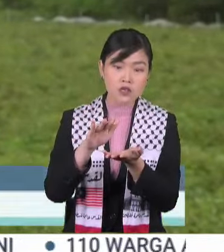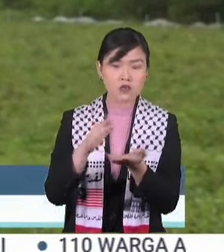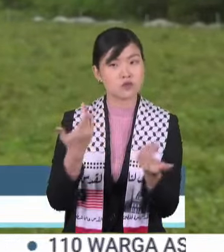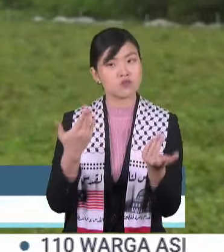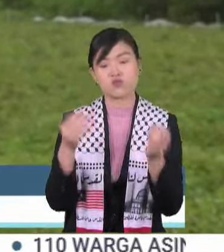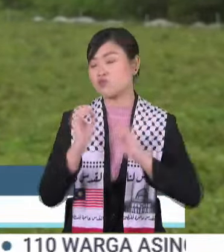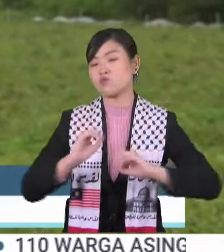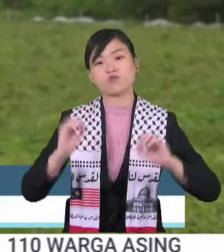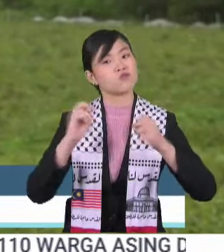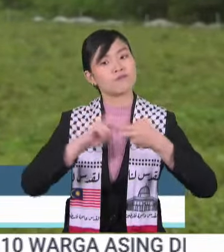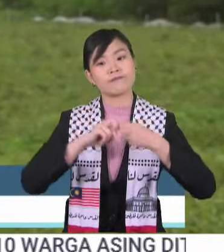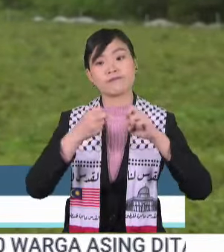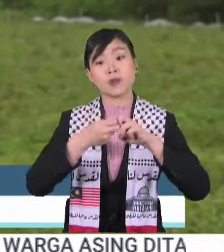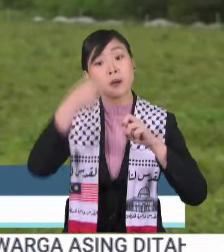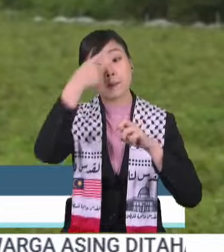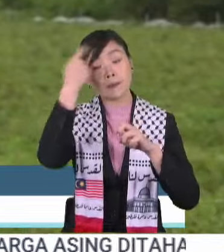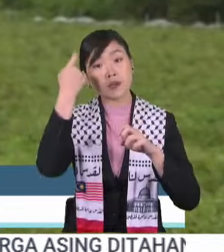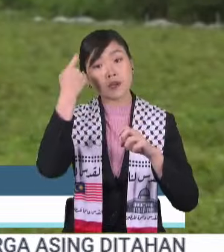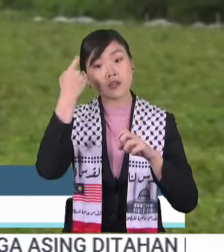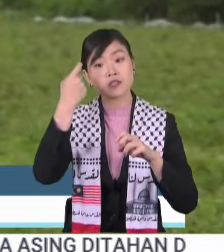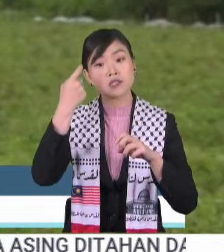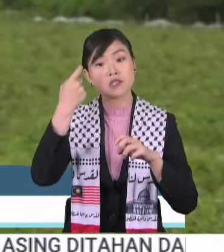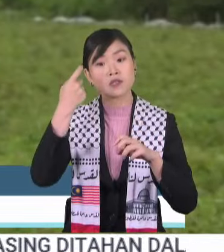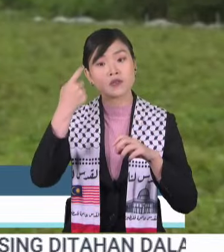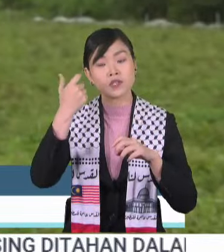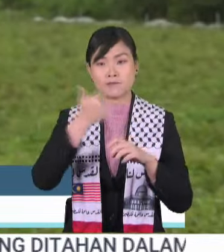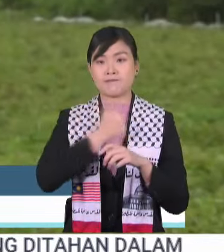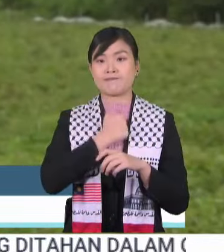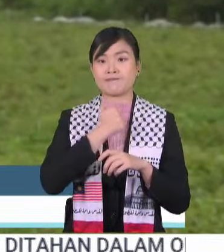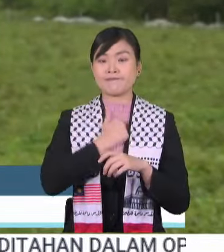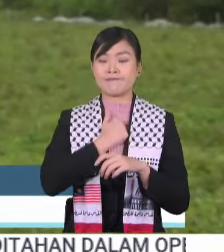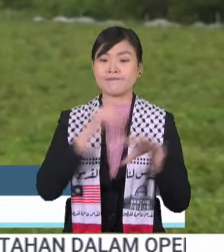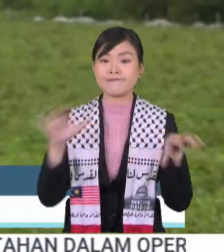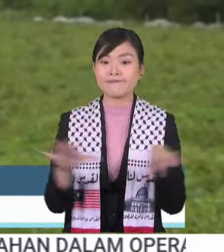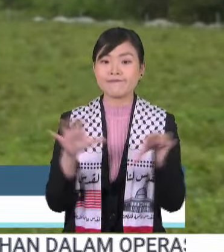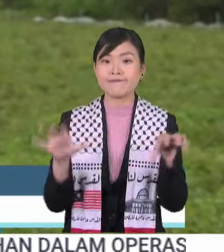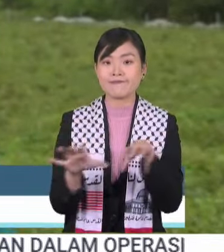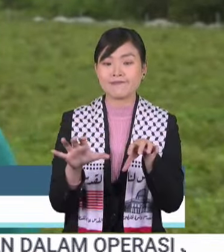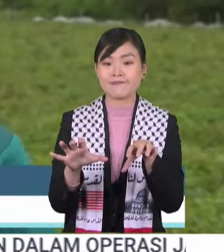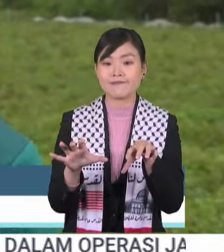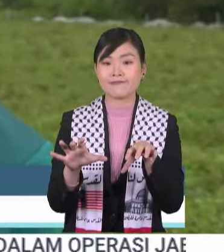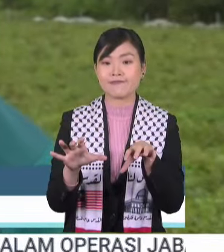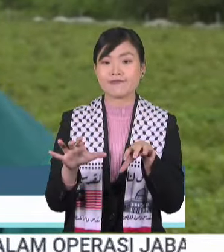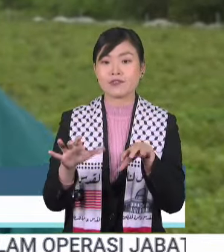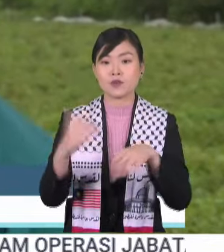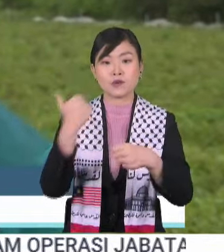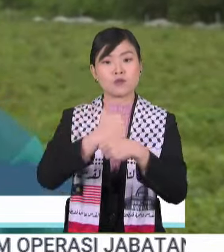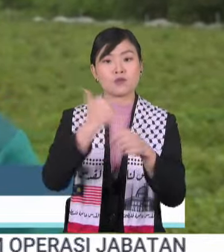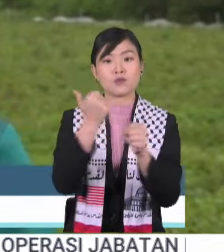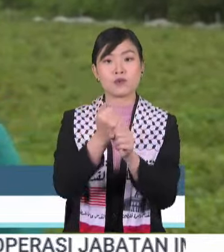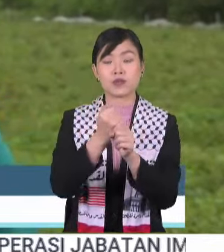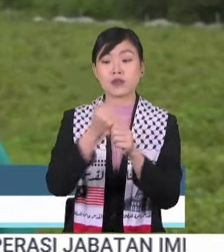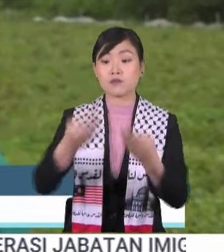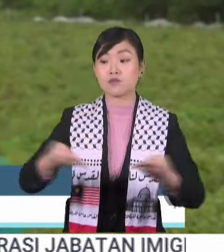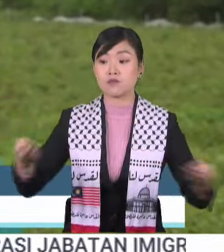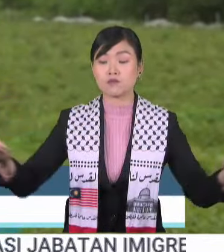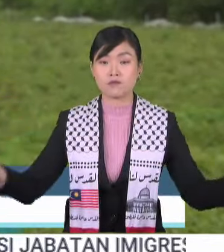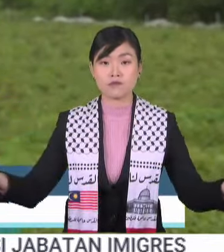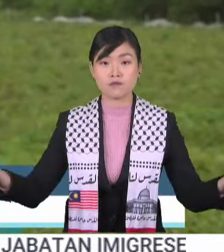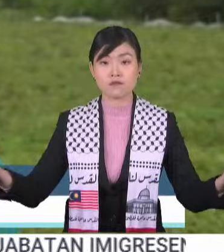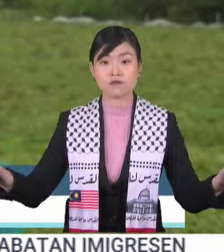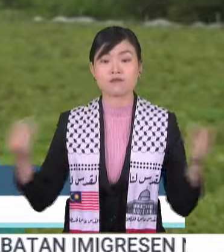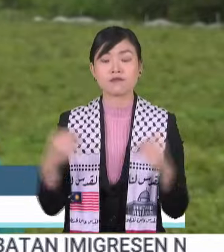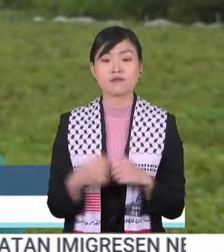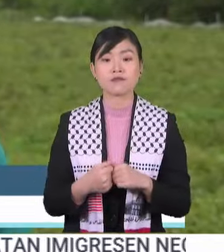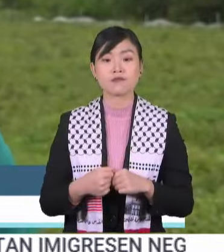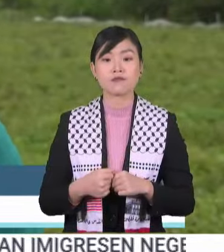masalah sebab kita menggunakan secara kendirilah maknanya hasil-hasil ladang ni untuk kita menghasilkan produk-produk apa ni